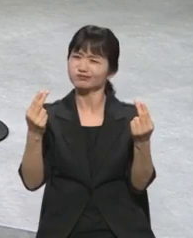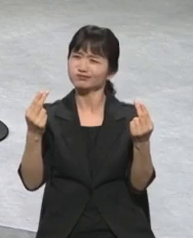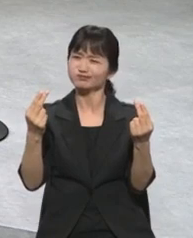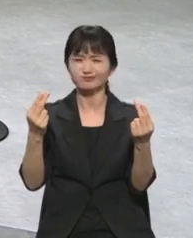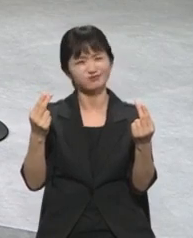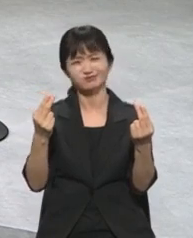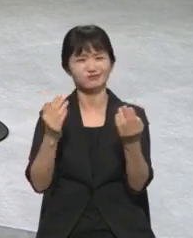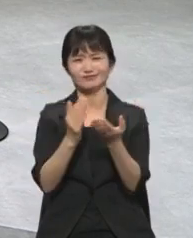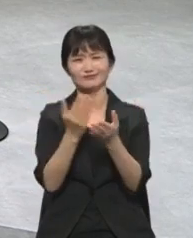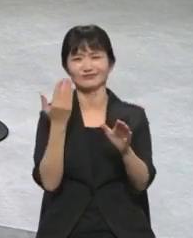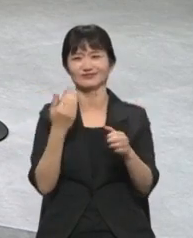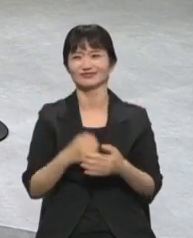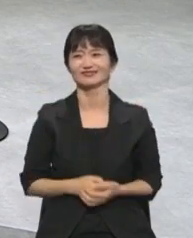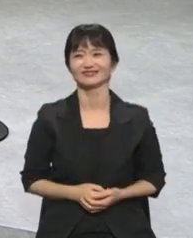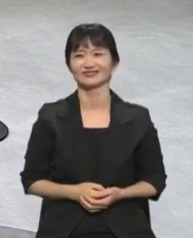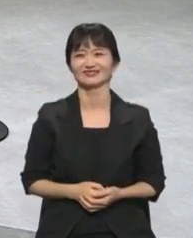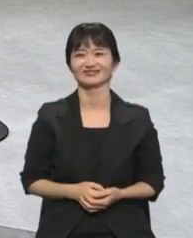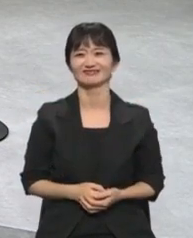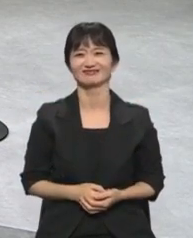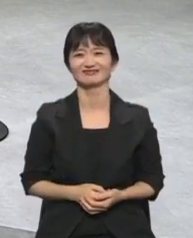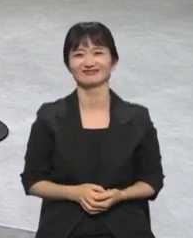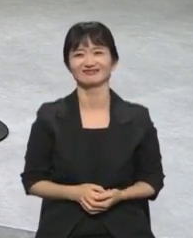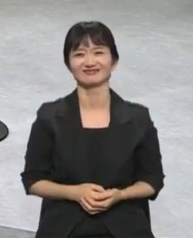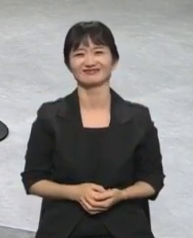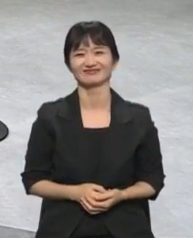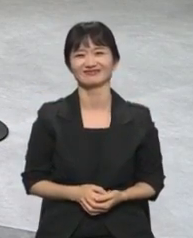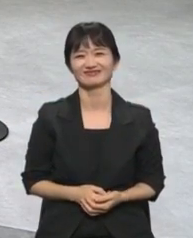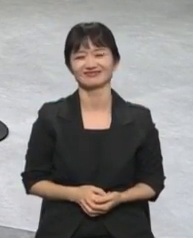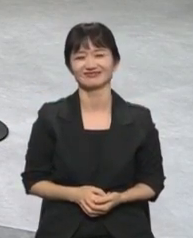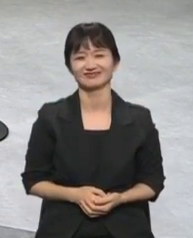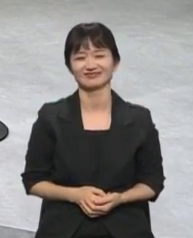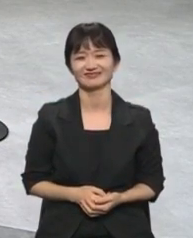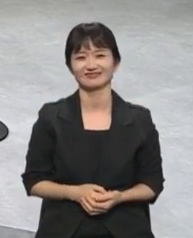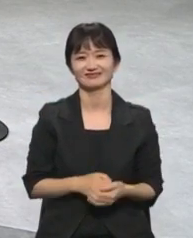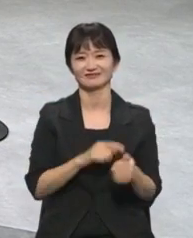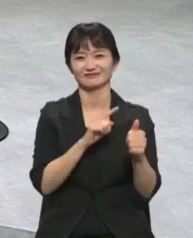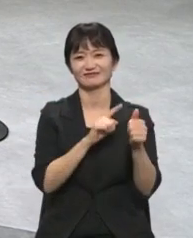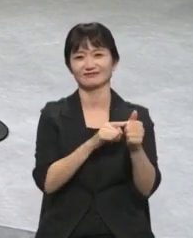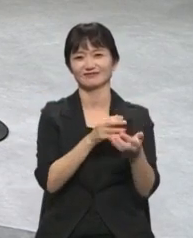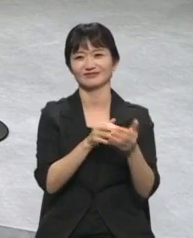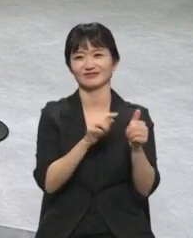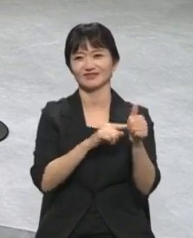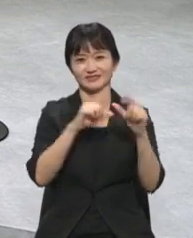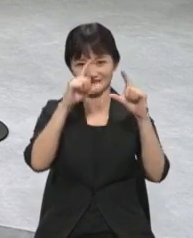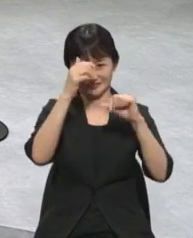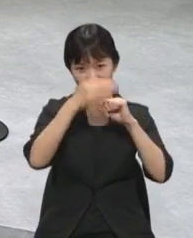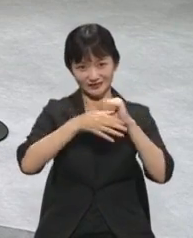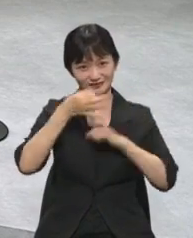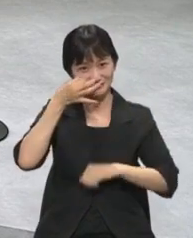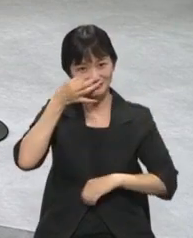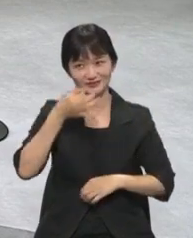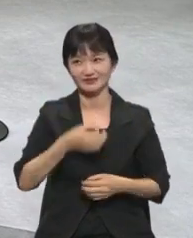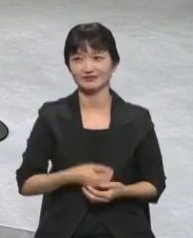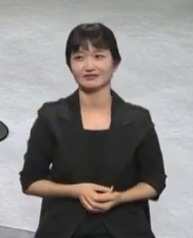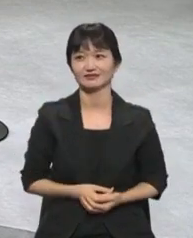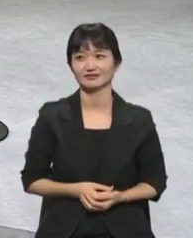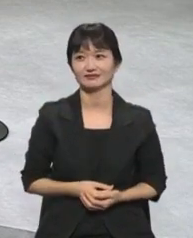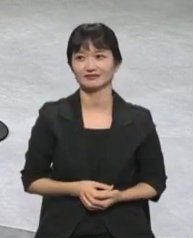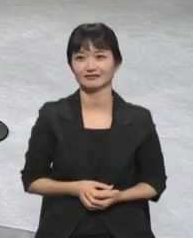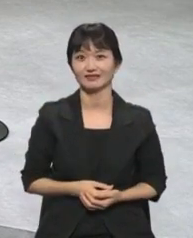서로 지켜주는 분위기가 어떤 사진이 나올지 좀 기대되고 걱정되시는 거 같은데 다음 박앵코 님 사진 한번 보도록 하겠습니다